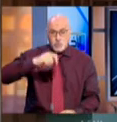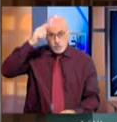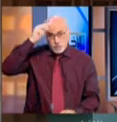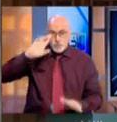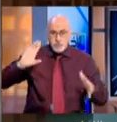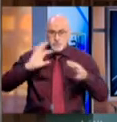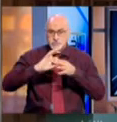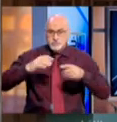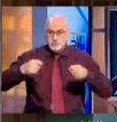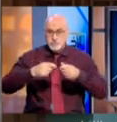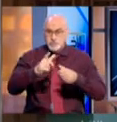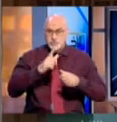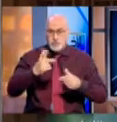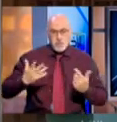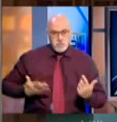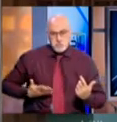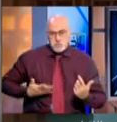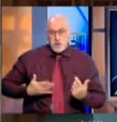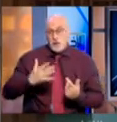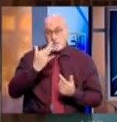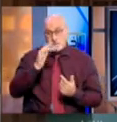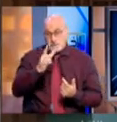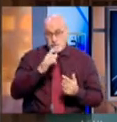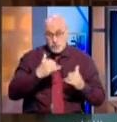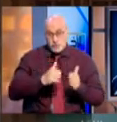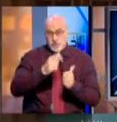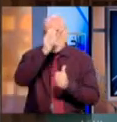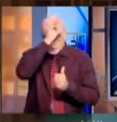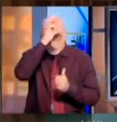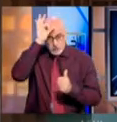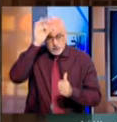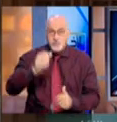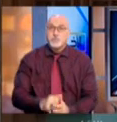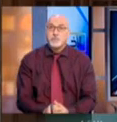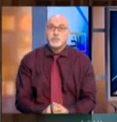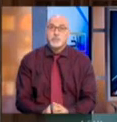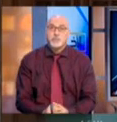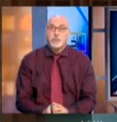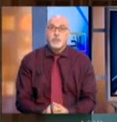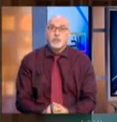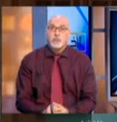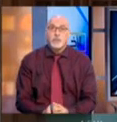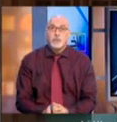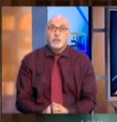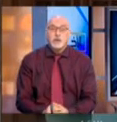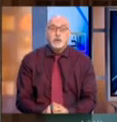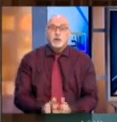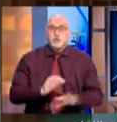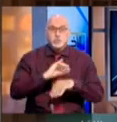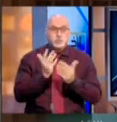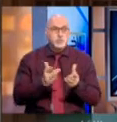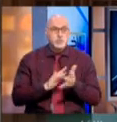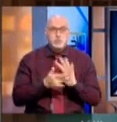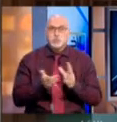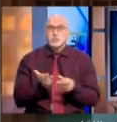بلدينا الشقيقين والتعاون في كافة المجالات سواء كانت السياسية أو الاقتصادية وغيرها، وهذا يتطابق مع